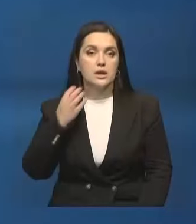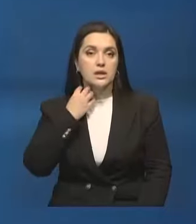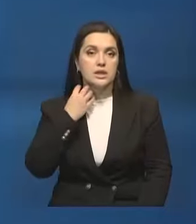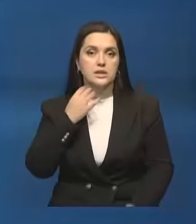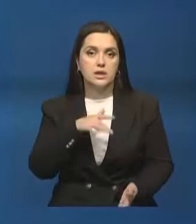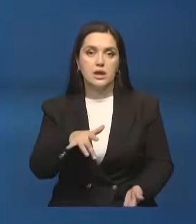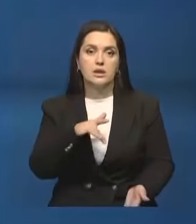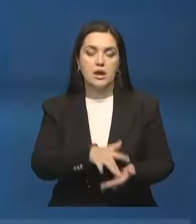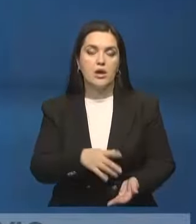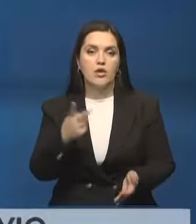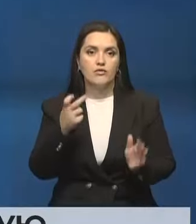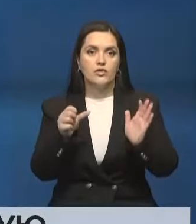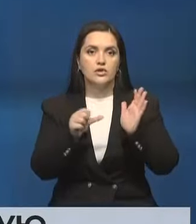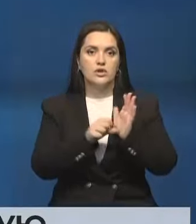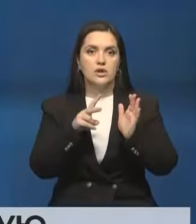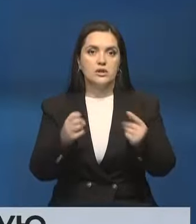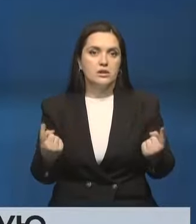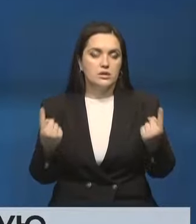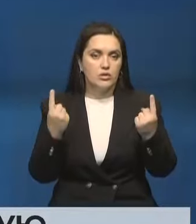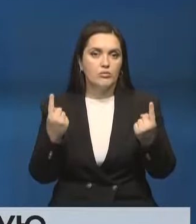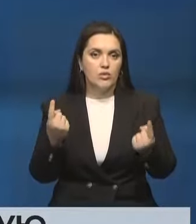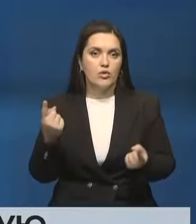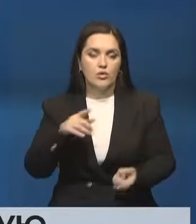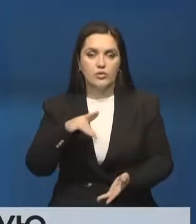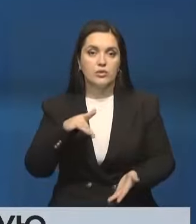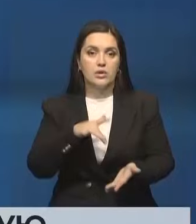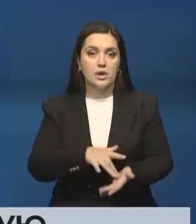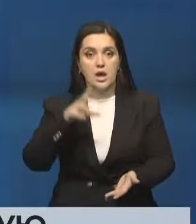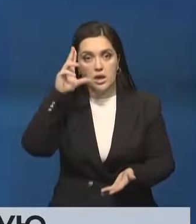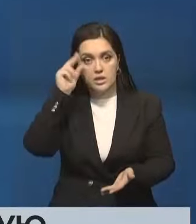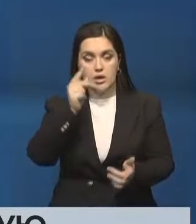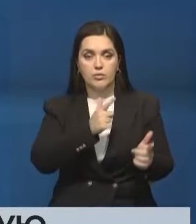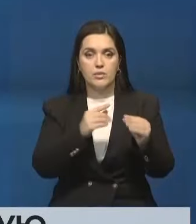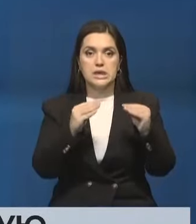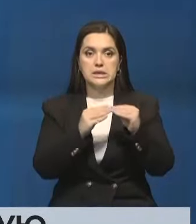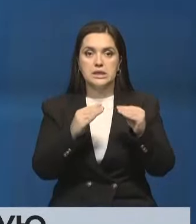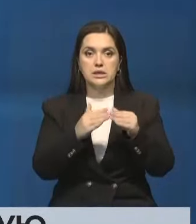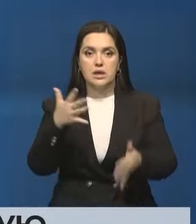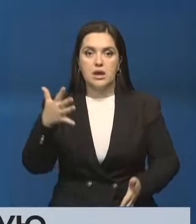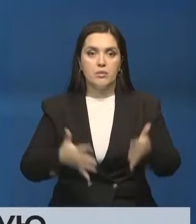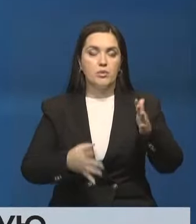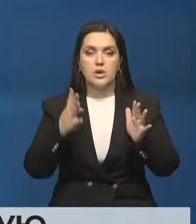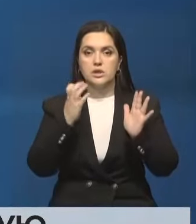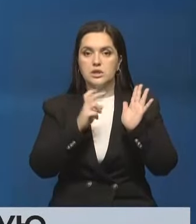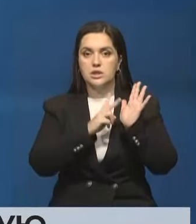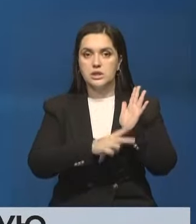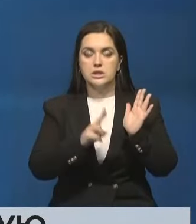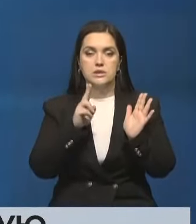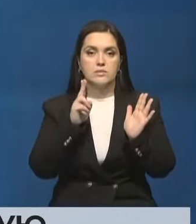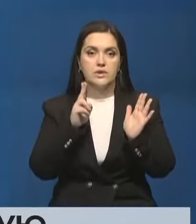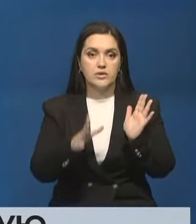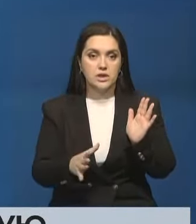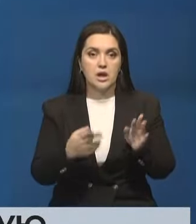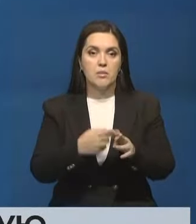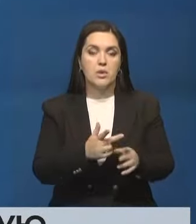К другим темам. Кызылорда отмечает свое 206-летие. К этой дате в городе сдали в эксплуатацию 10 жилых домов на